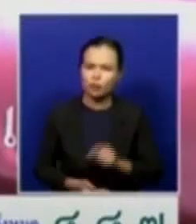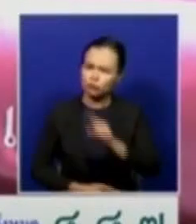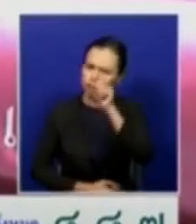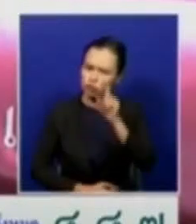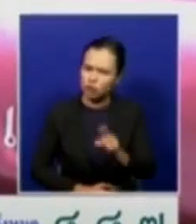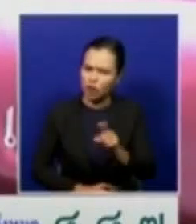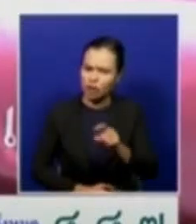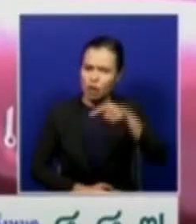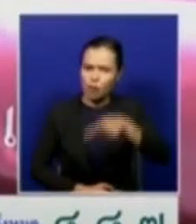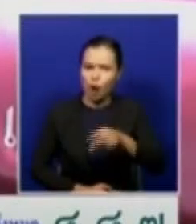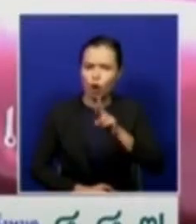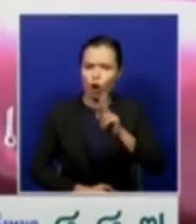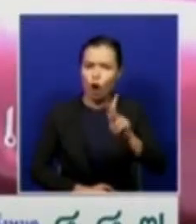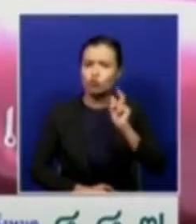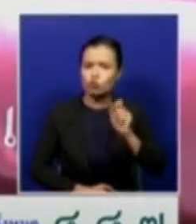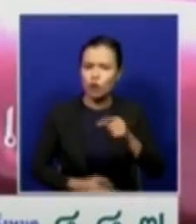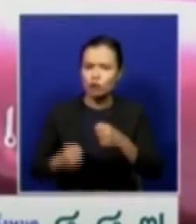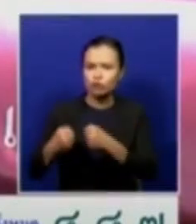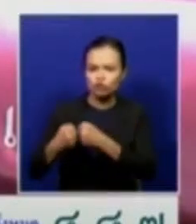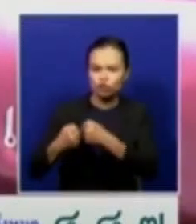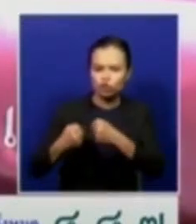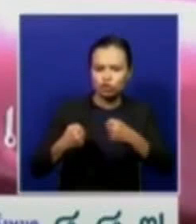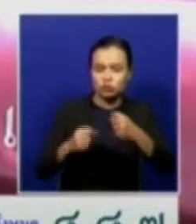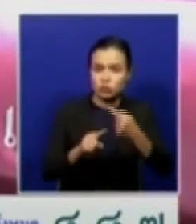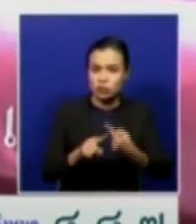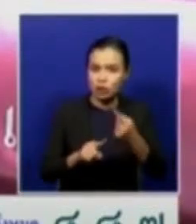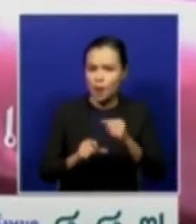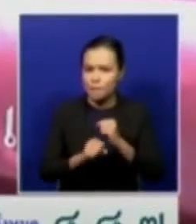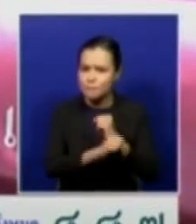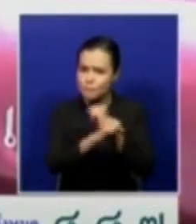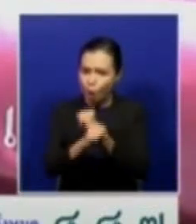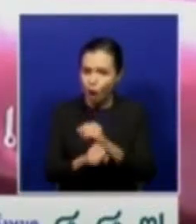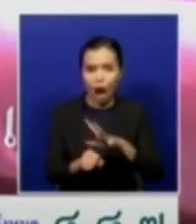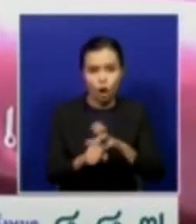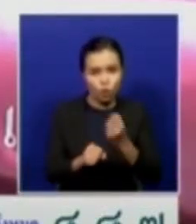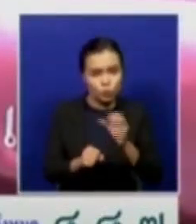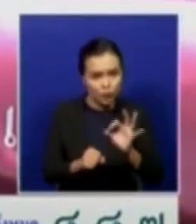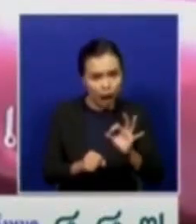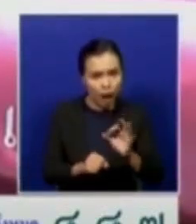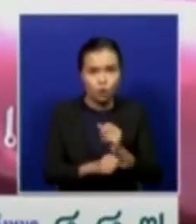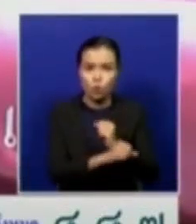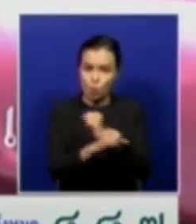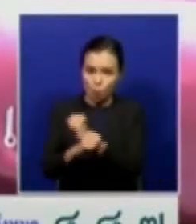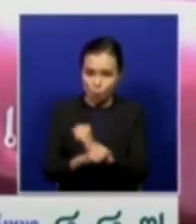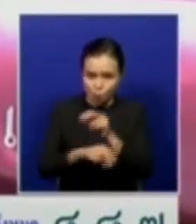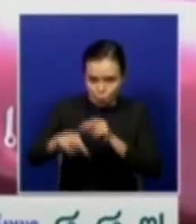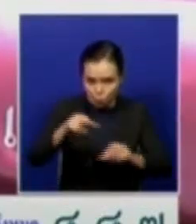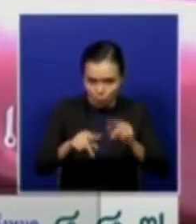ต่อพ.ร.ก.ฉุกเฉินออกไปเนี่ยรัฐบาลพยายามที่จะควบคุมโรคหรือจะไปพยายามควบคุมพี่น้องประชา